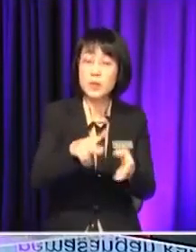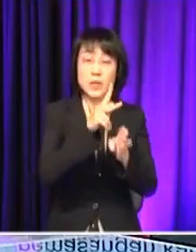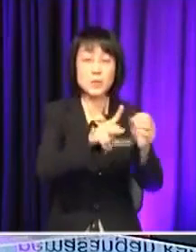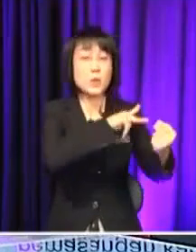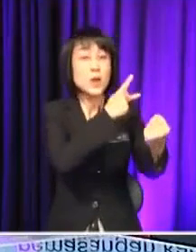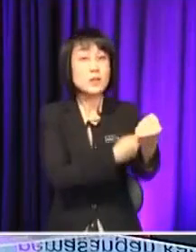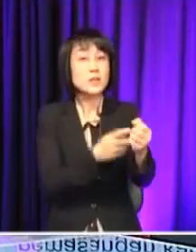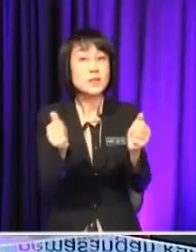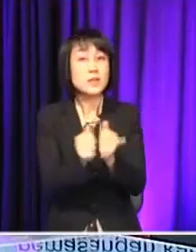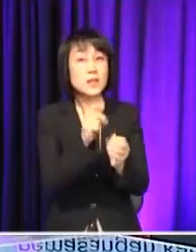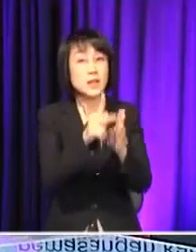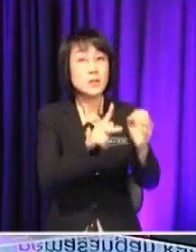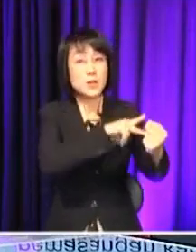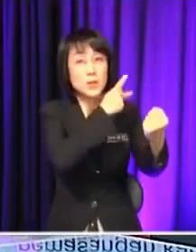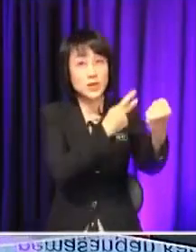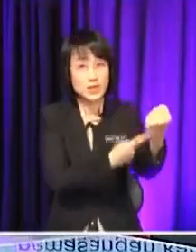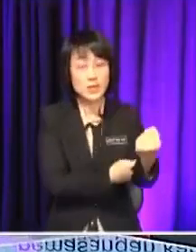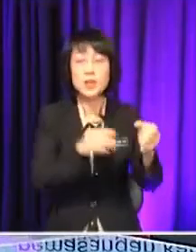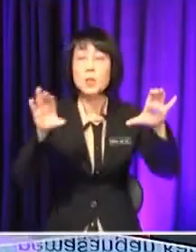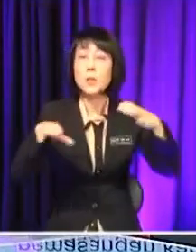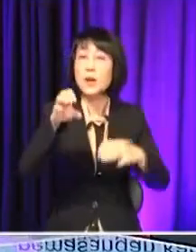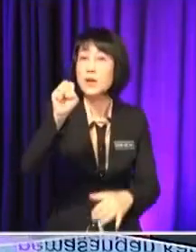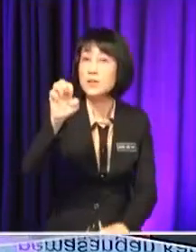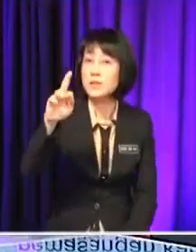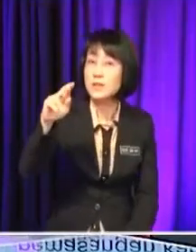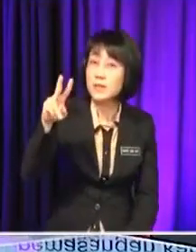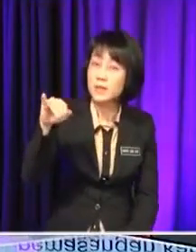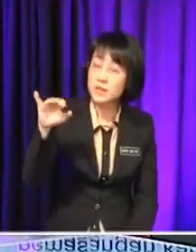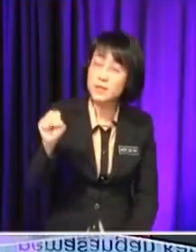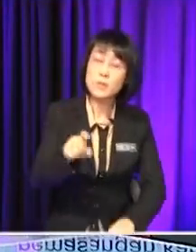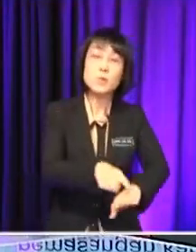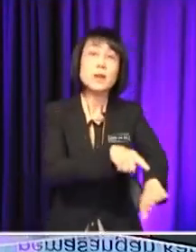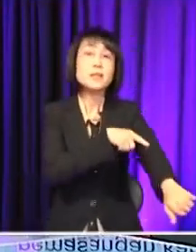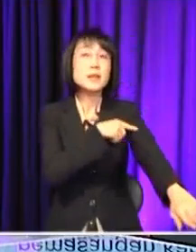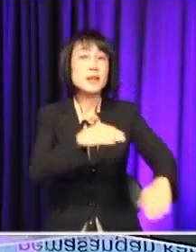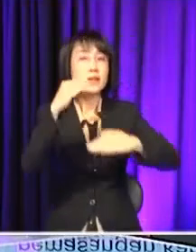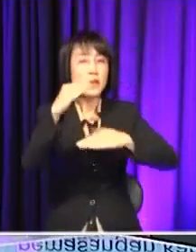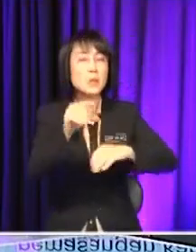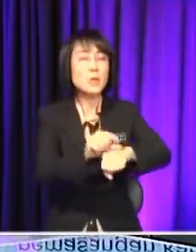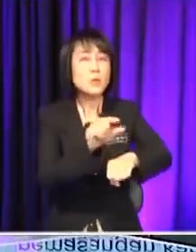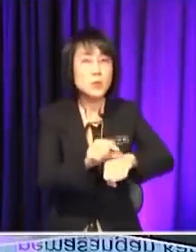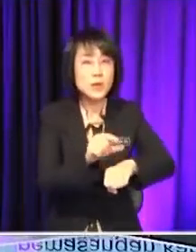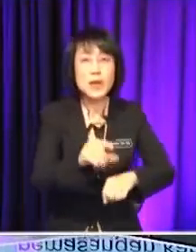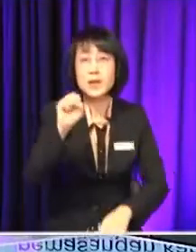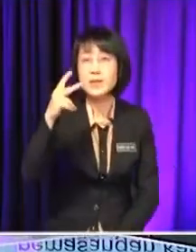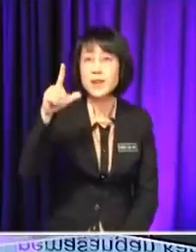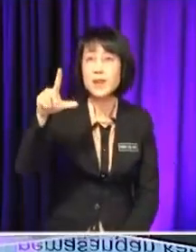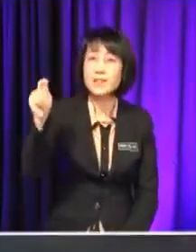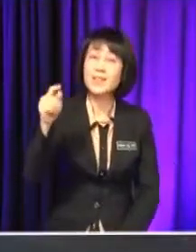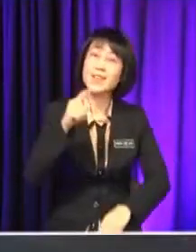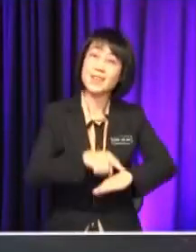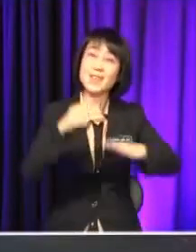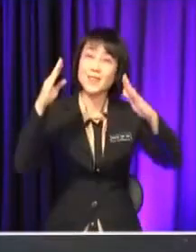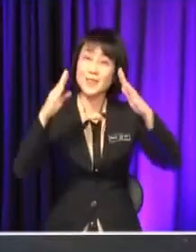kuasa dan juga buat service untuk memanjangkan tempo eee penggunaan sqlt kita di rumah Baiklah